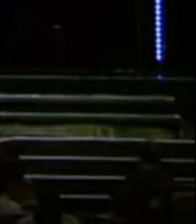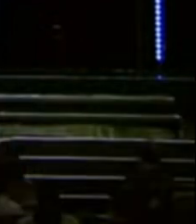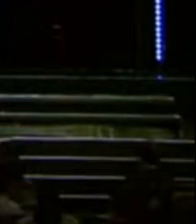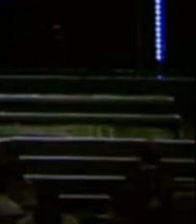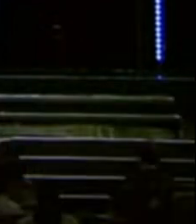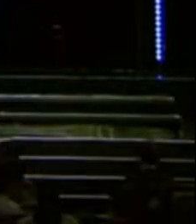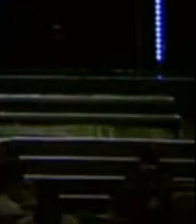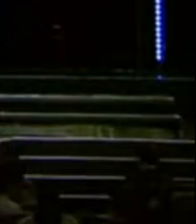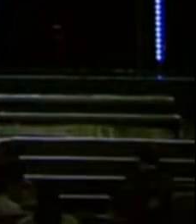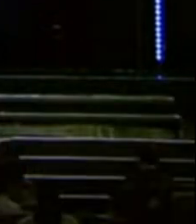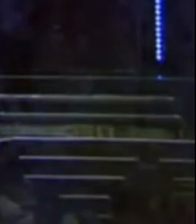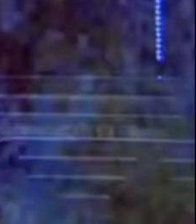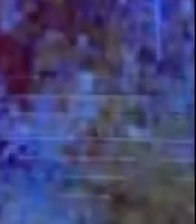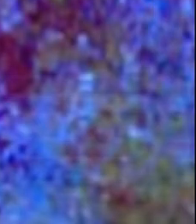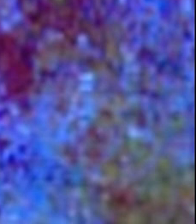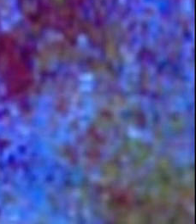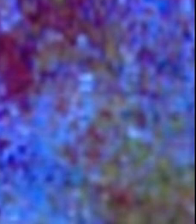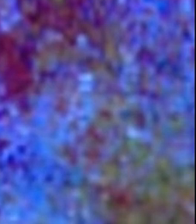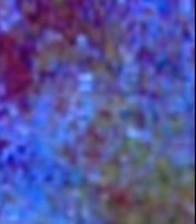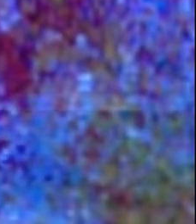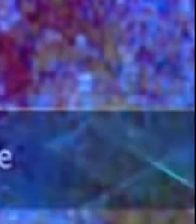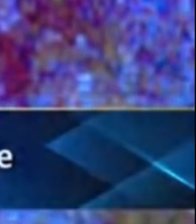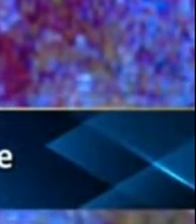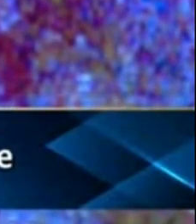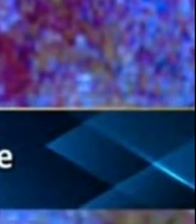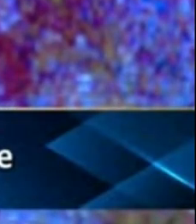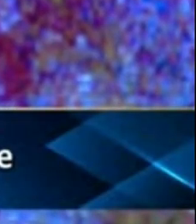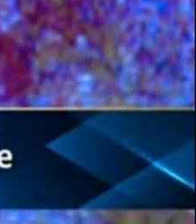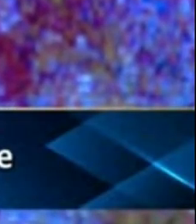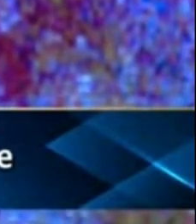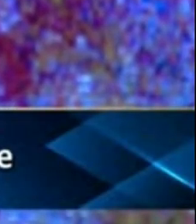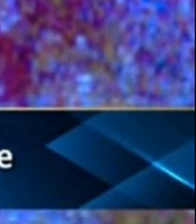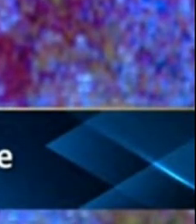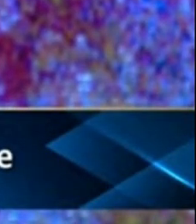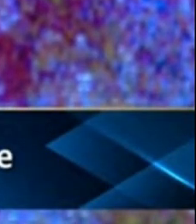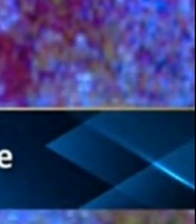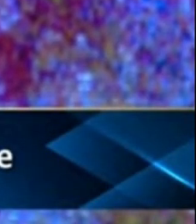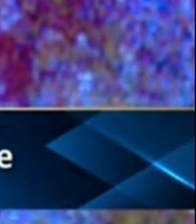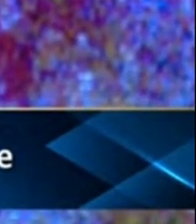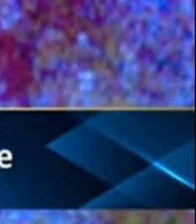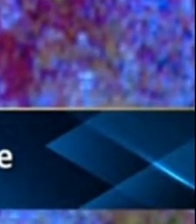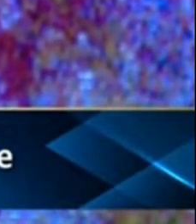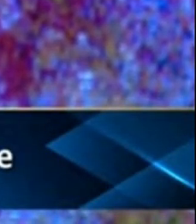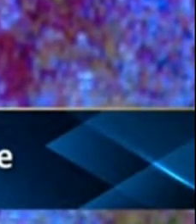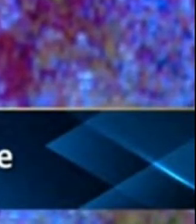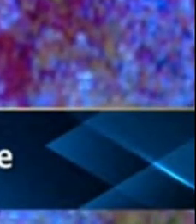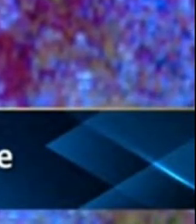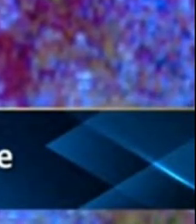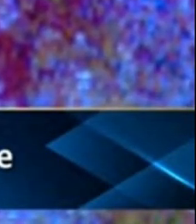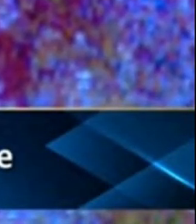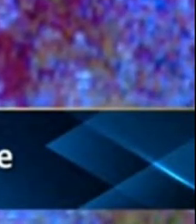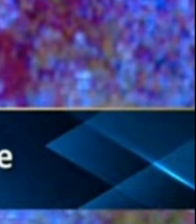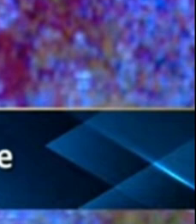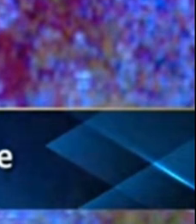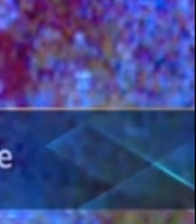하나님께서 세우신 우리 콩이 목사님을 통해서 이 교회를 더욱더 크게 부흥시켜 주시고 위대한 부흥역사를 이루실 것을 믿습니다.